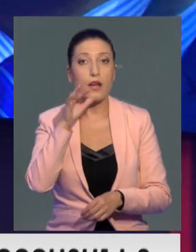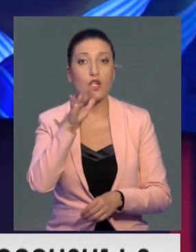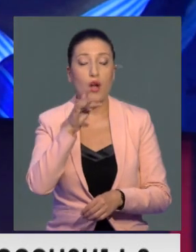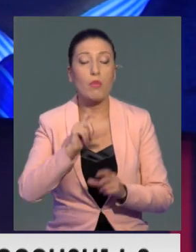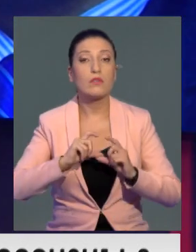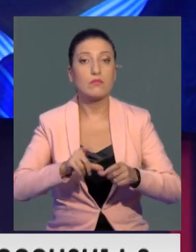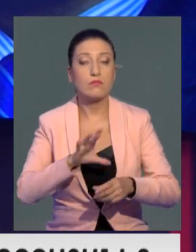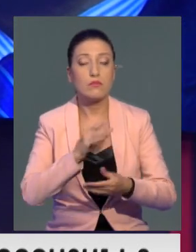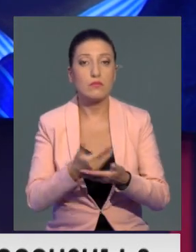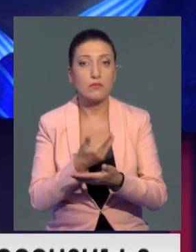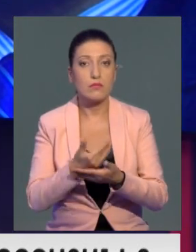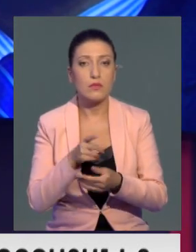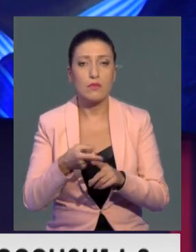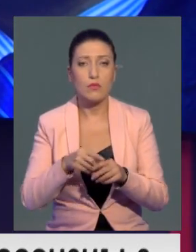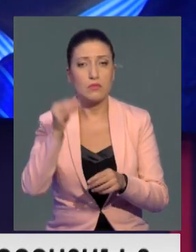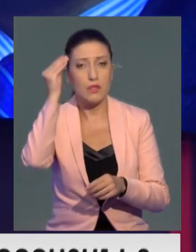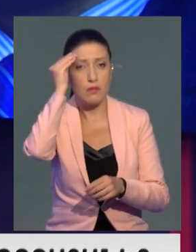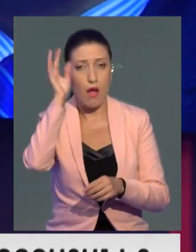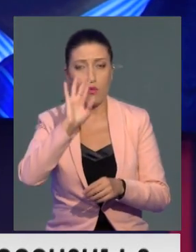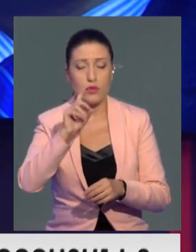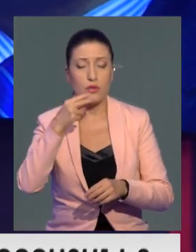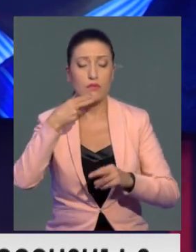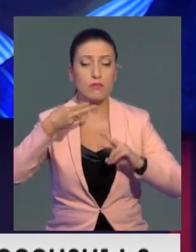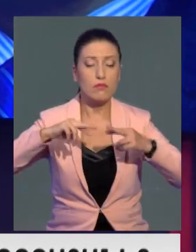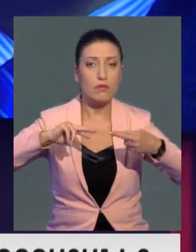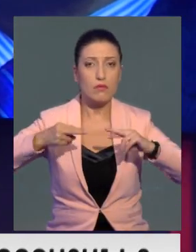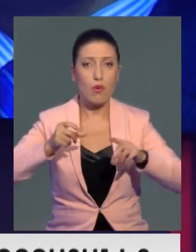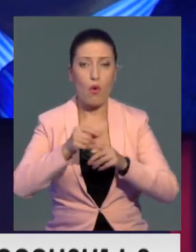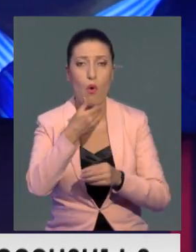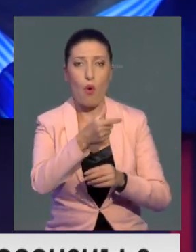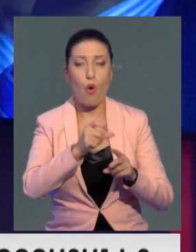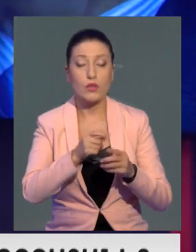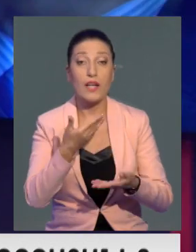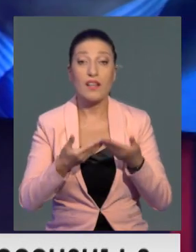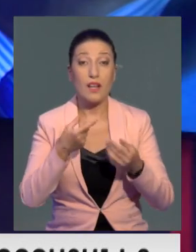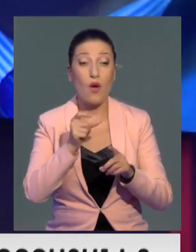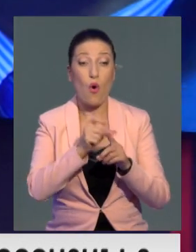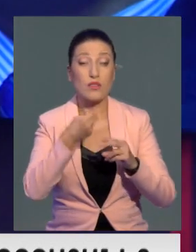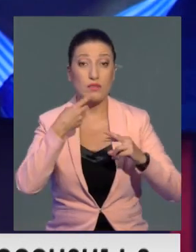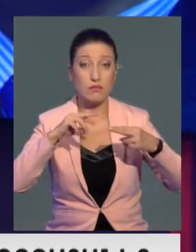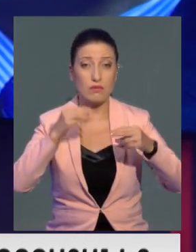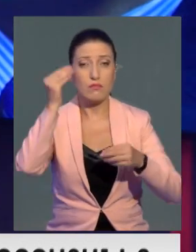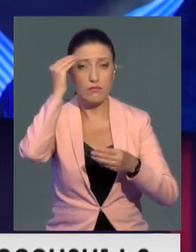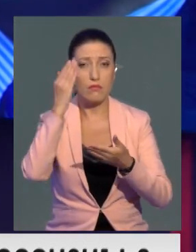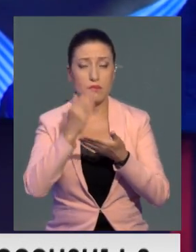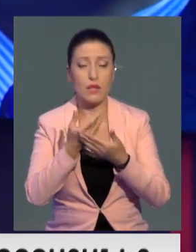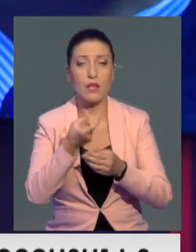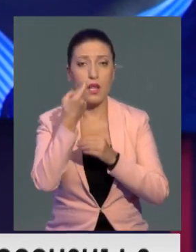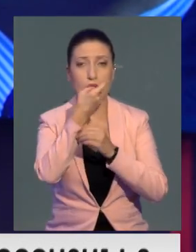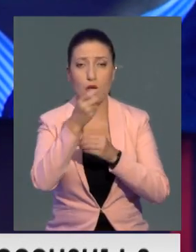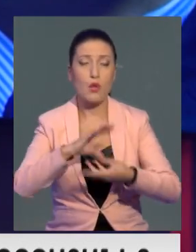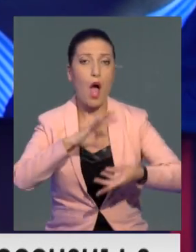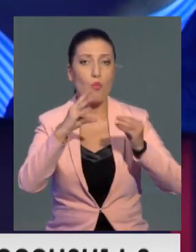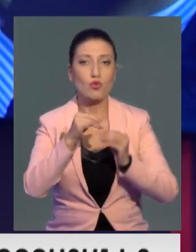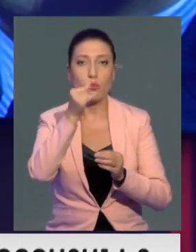նախարարի հայտարարությանը, միտում չեմ ունեցել խեղաթյուրել նրա խոսքերը։ Եթե խեղաթյուրման միտում լիներ, ապա տեսանյութը ամբողջությամբ չէր